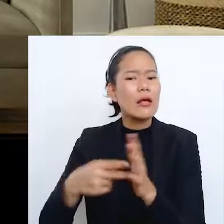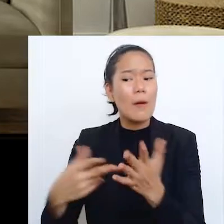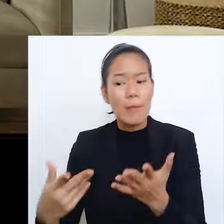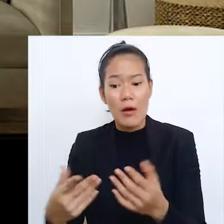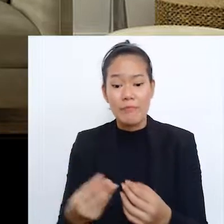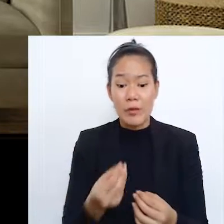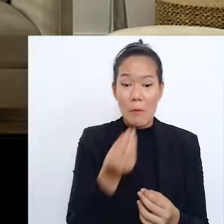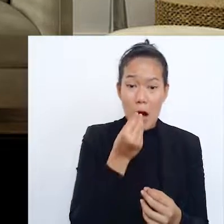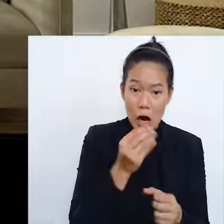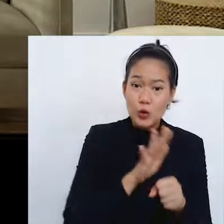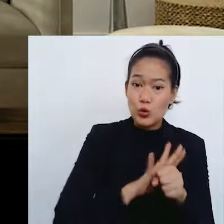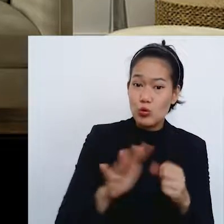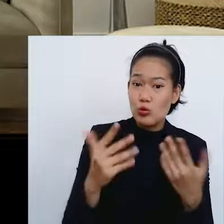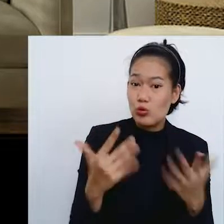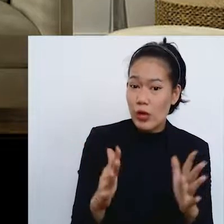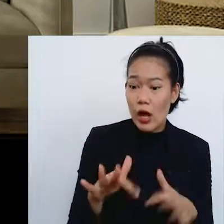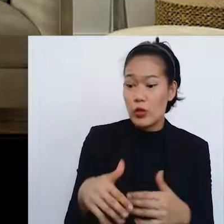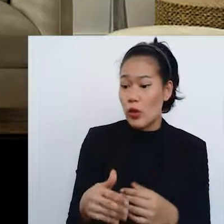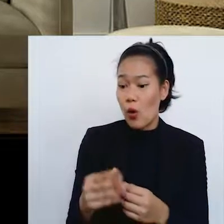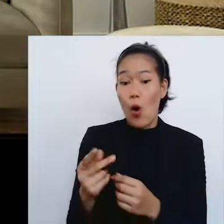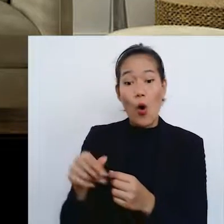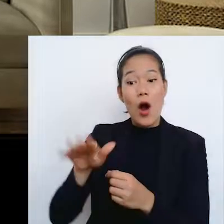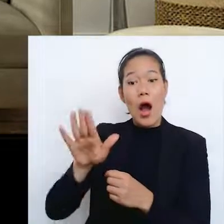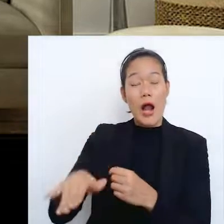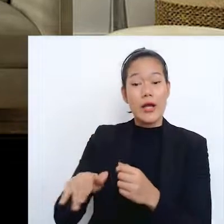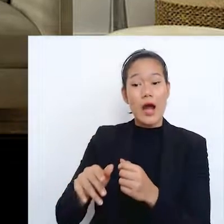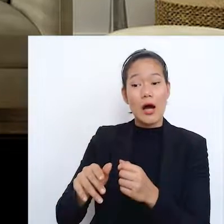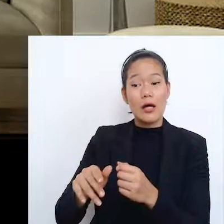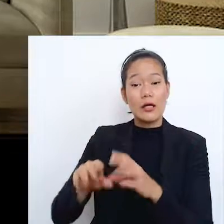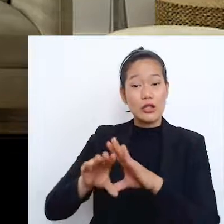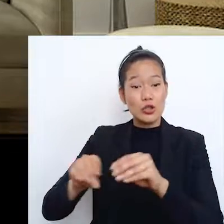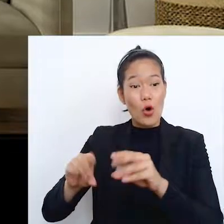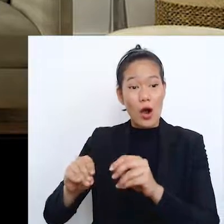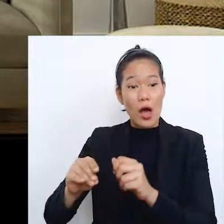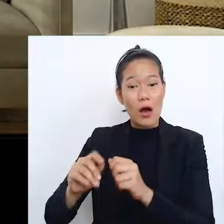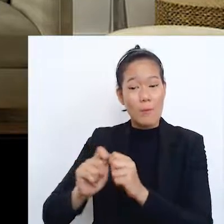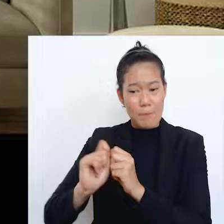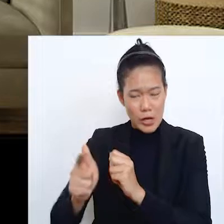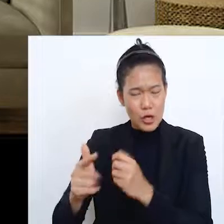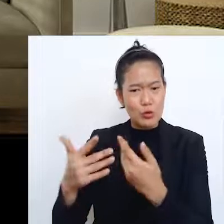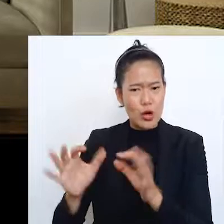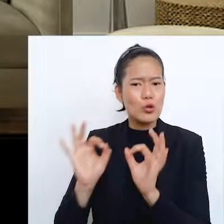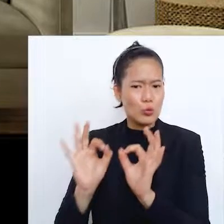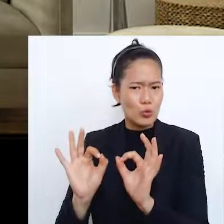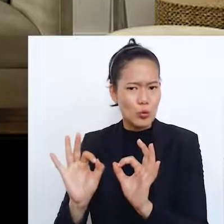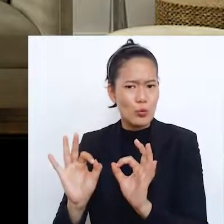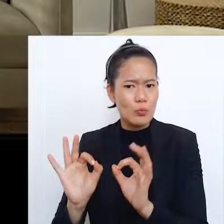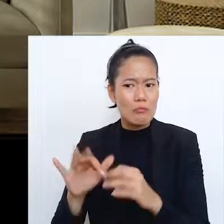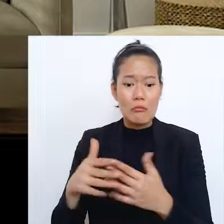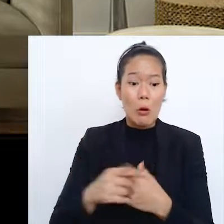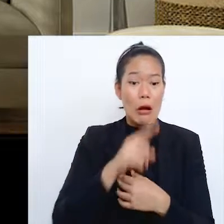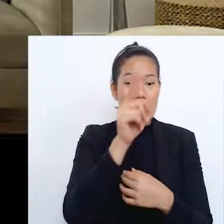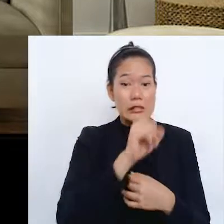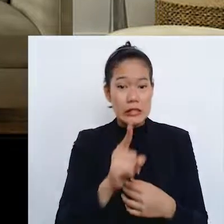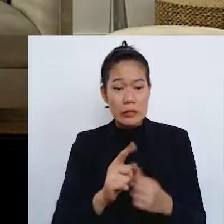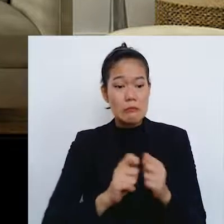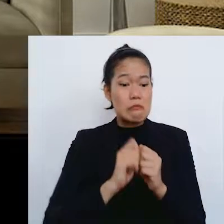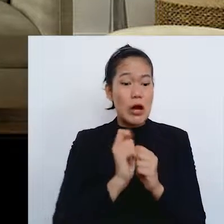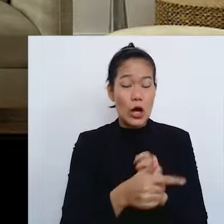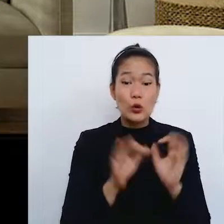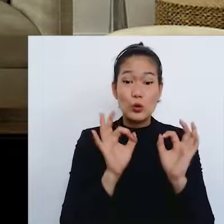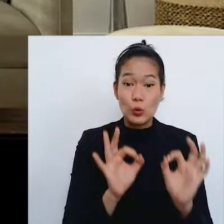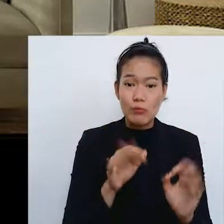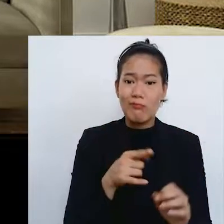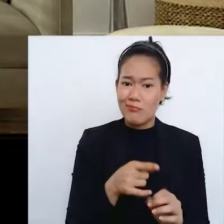makan? Cukup buat bayar sekolah anak? Cukup untuk membayar listrik? Ya, tentu saja